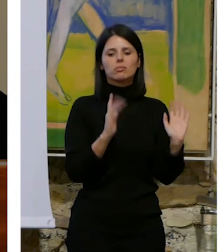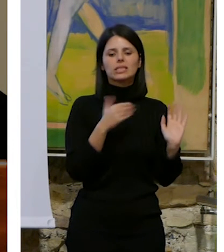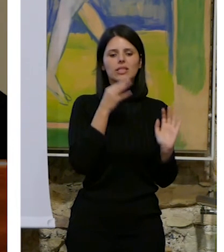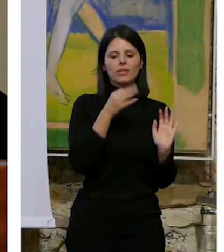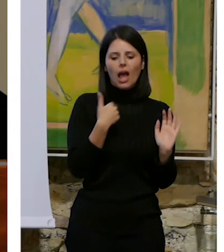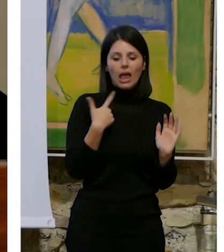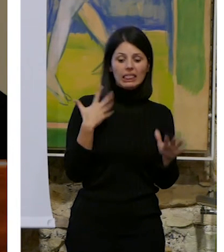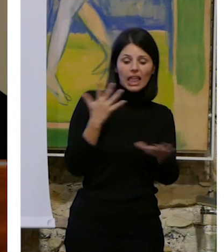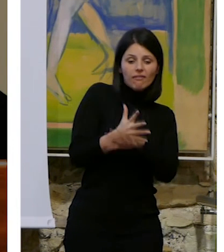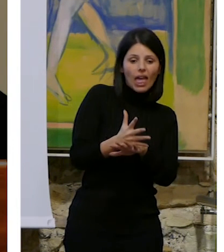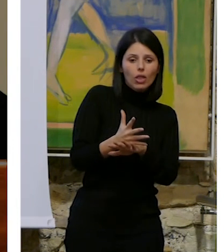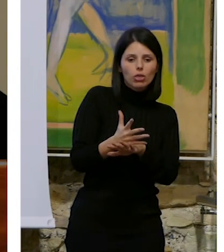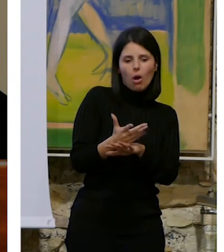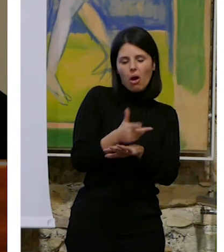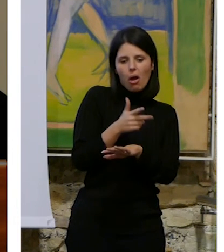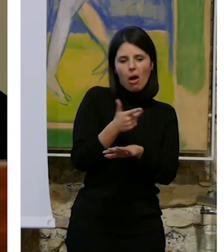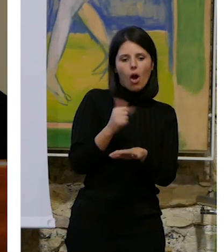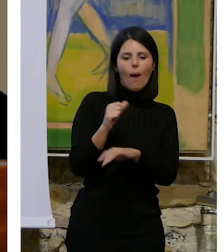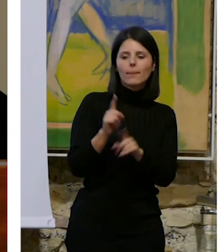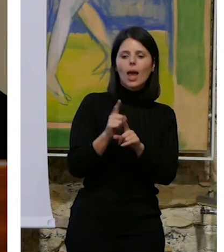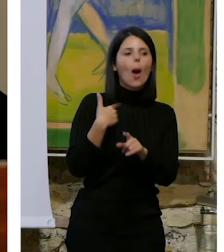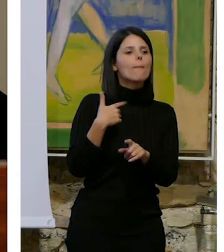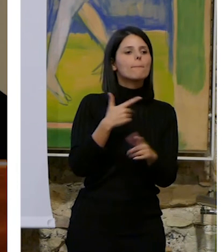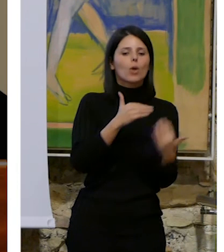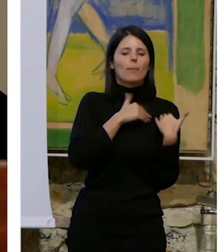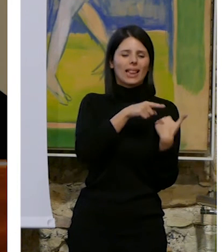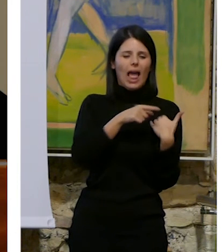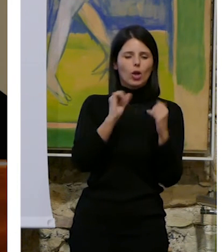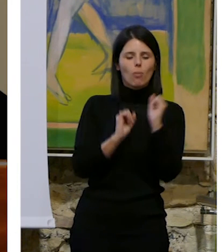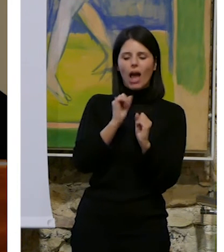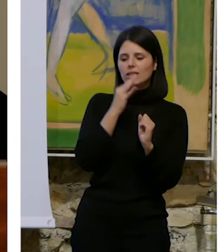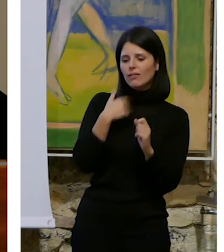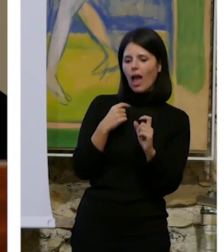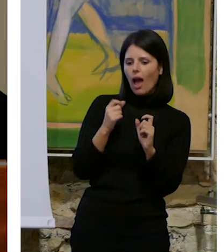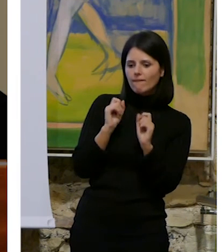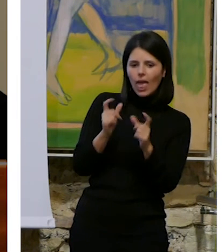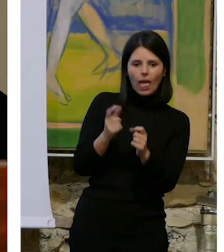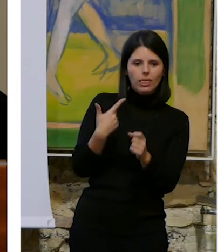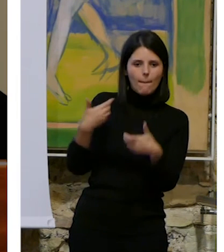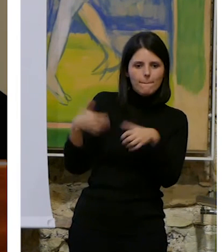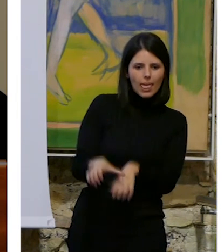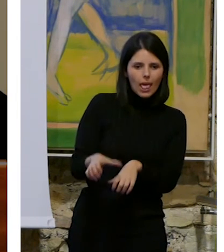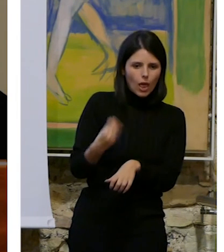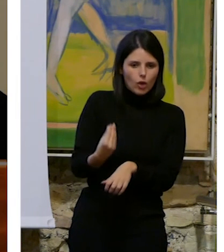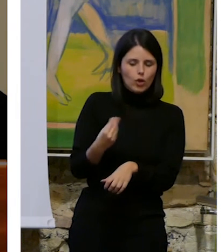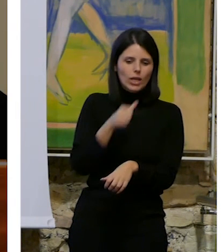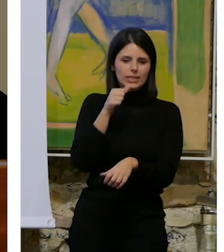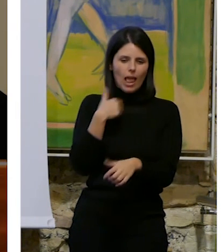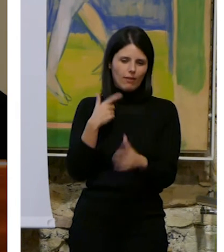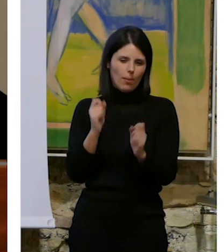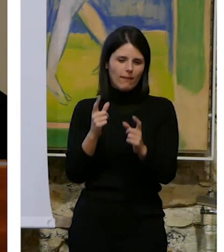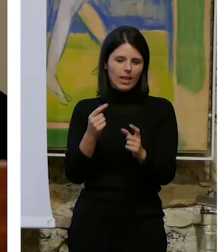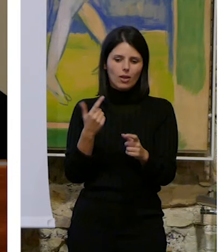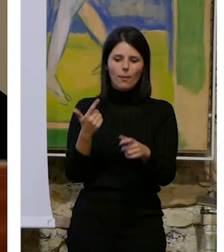tenta di fare un intervento, gli dà uno scopaccione direttamente al proprietario del bar, perché gli fa vendere meno quello con la mortadella mescolato con camembert e con un po'